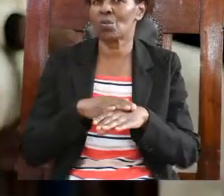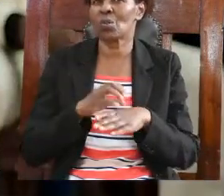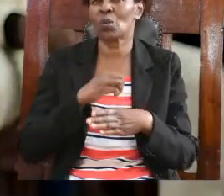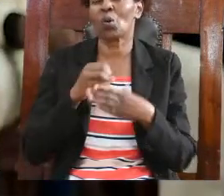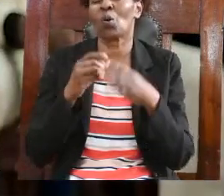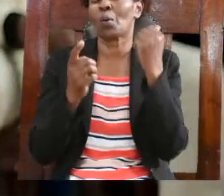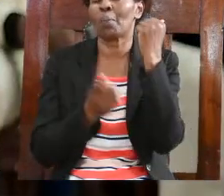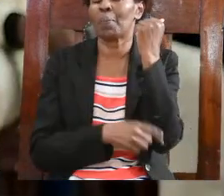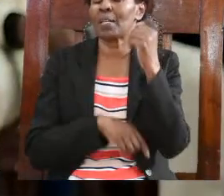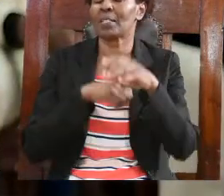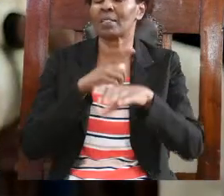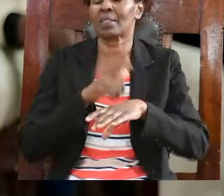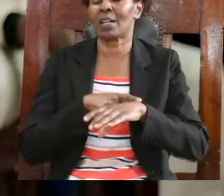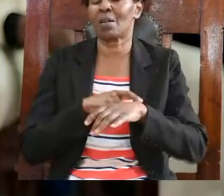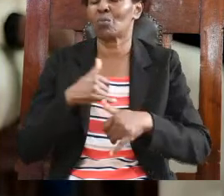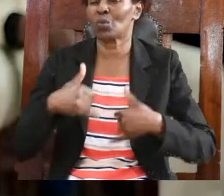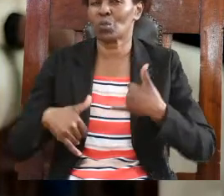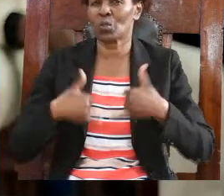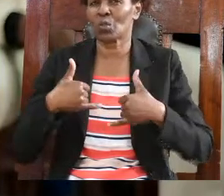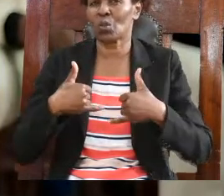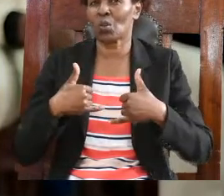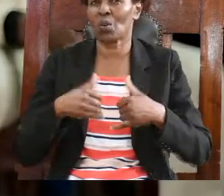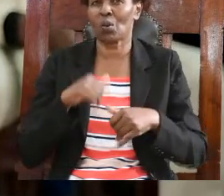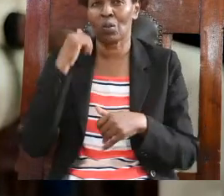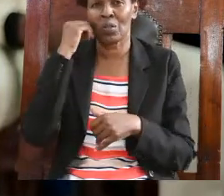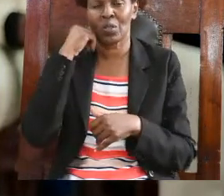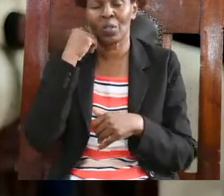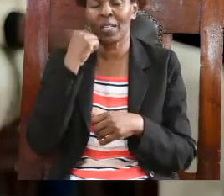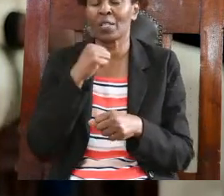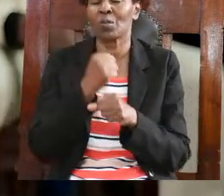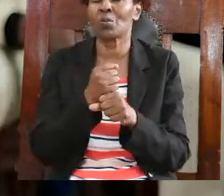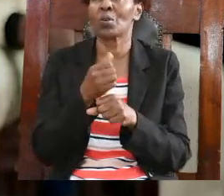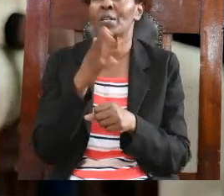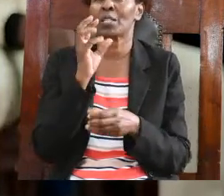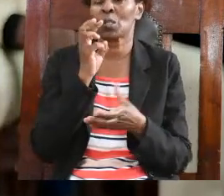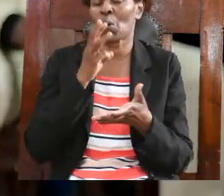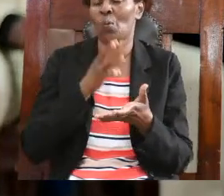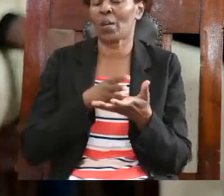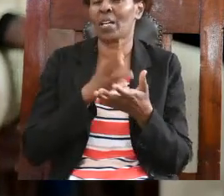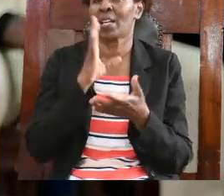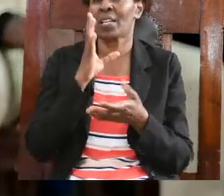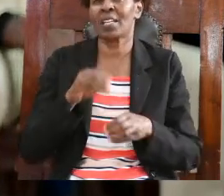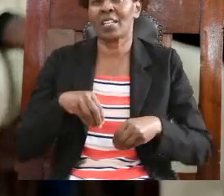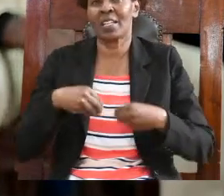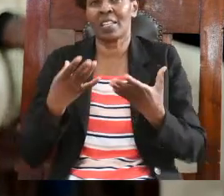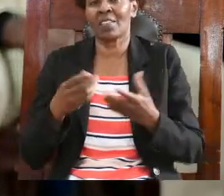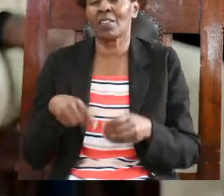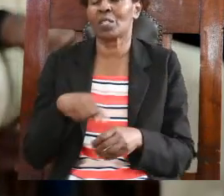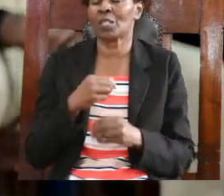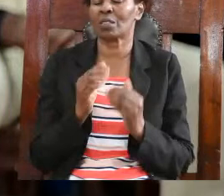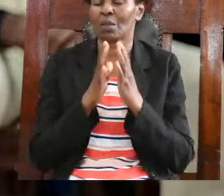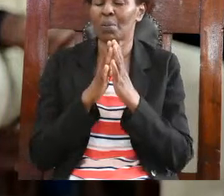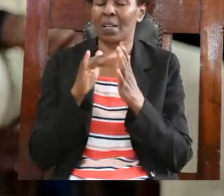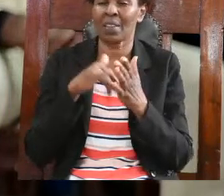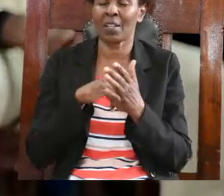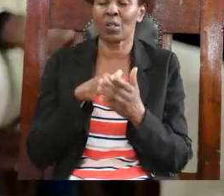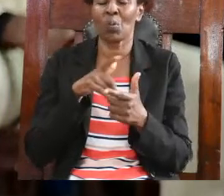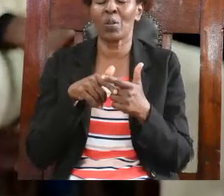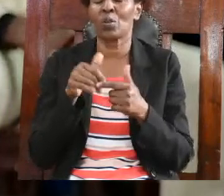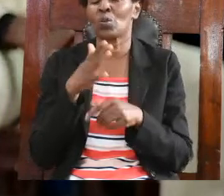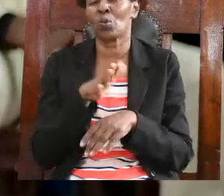hata wakati wa furaha, na tunatimiza kusudi lake Mungu. Ametupatia maombi ili